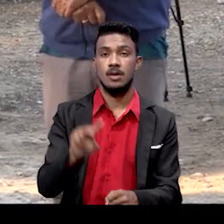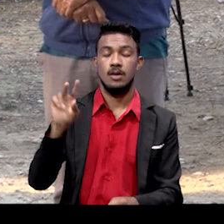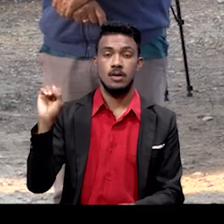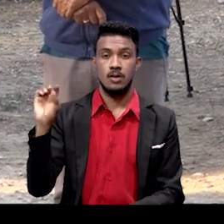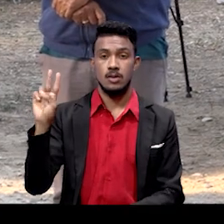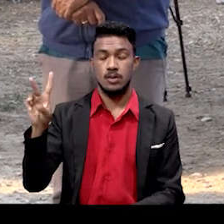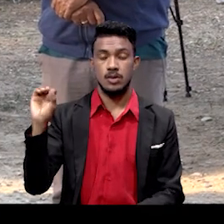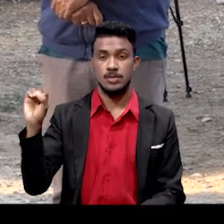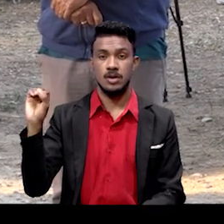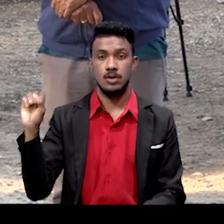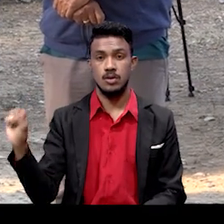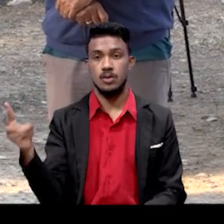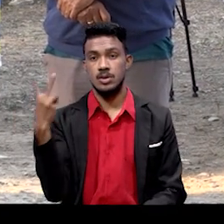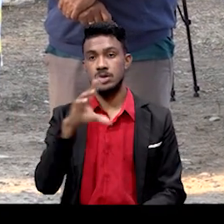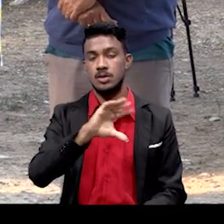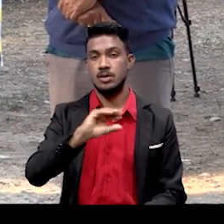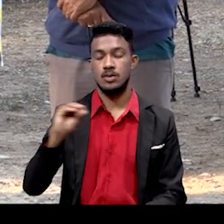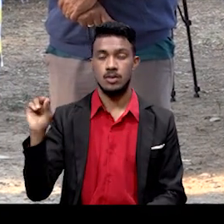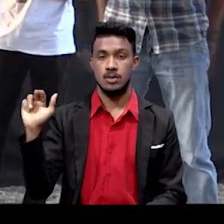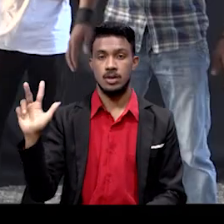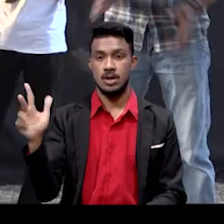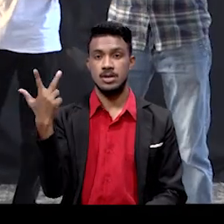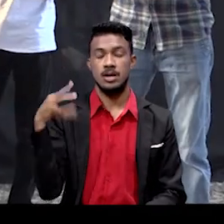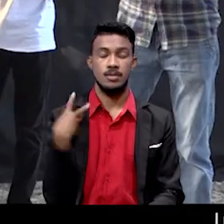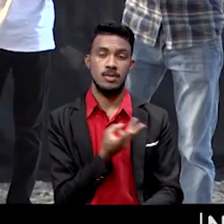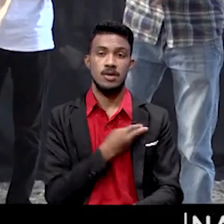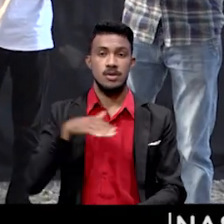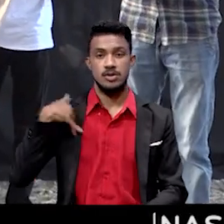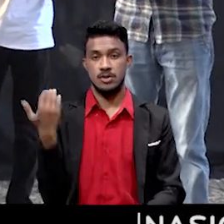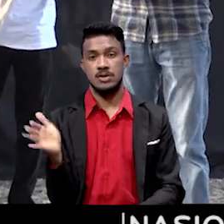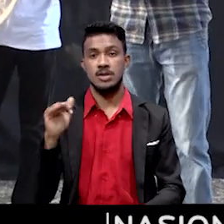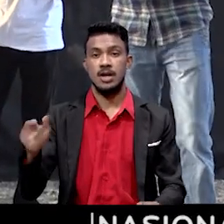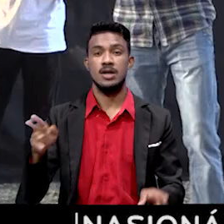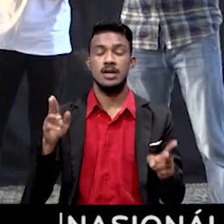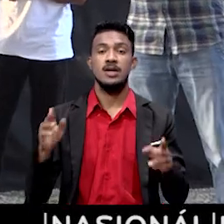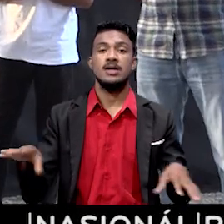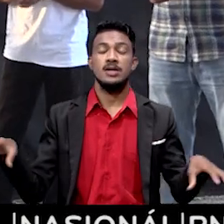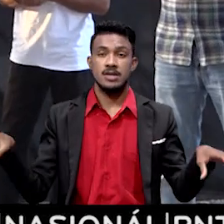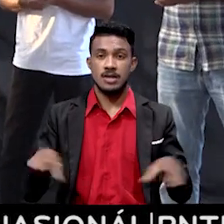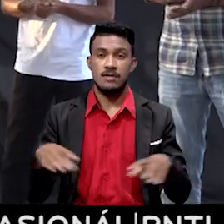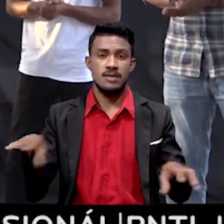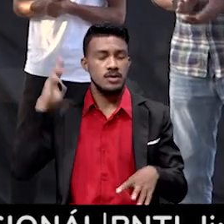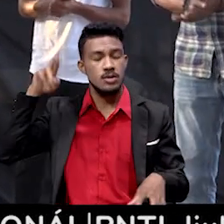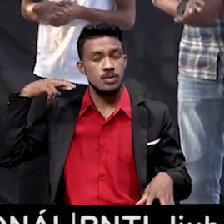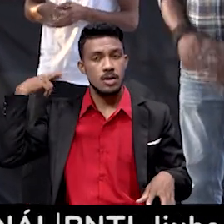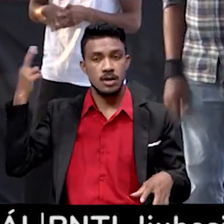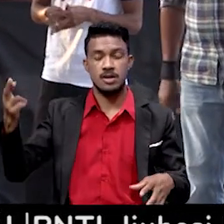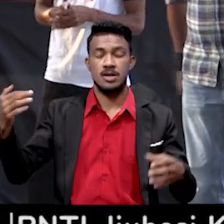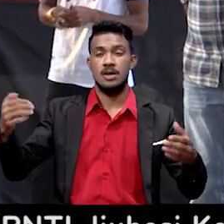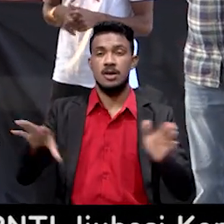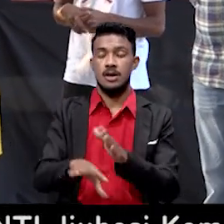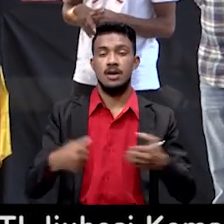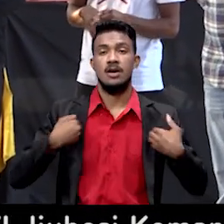2012-2013, a ministra vem tirar serviço maca, tirar serviço maca, ser tandala, batou mambo, agora